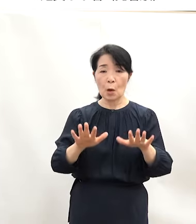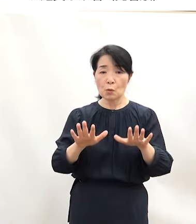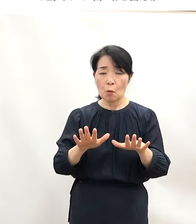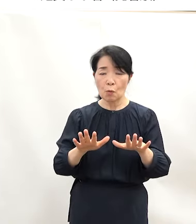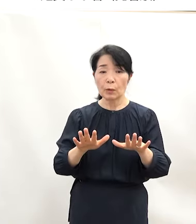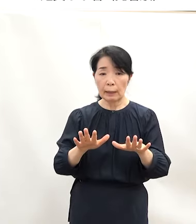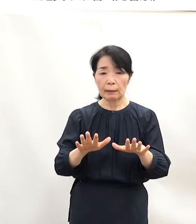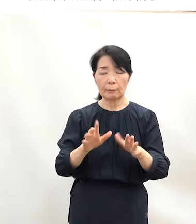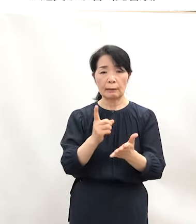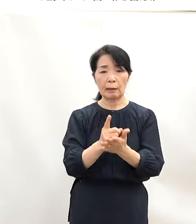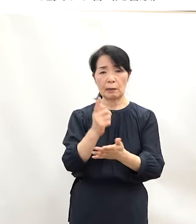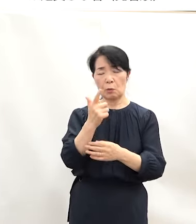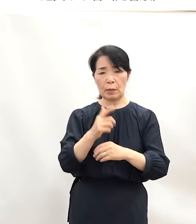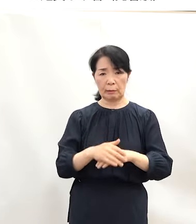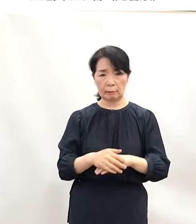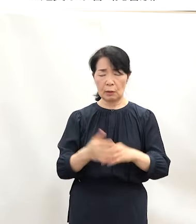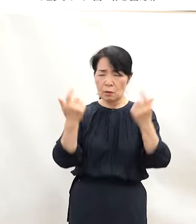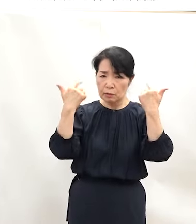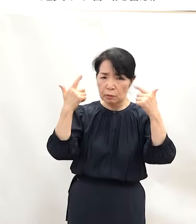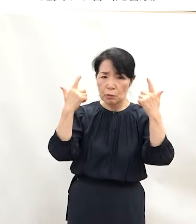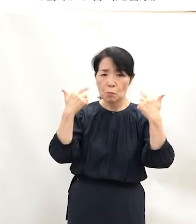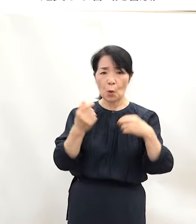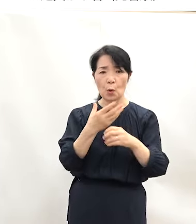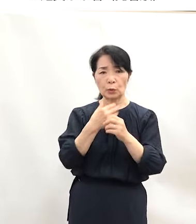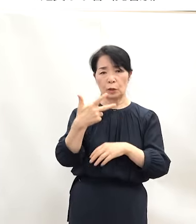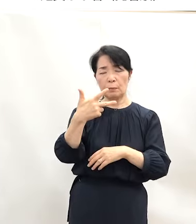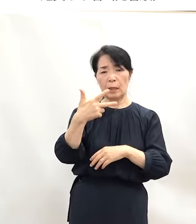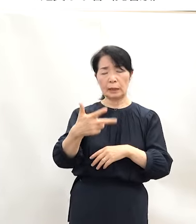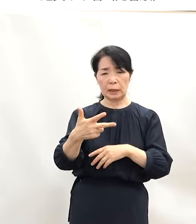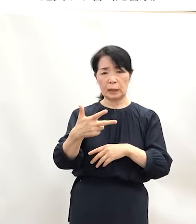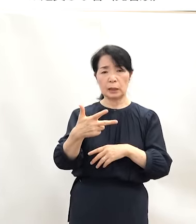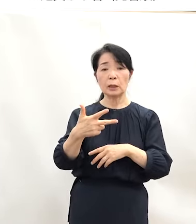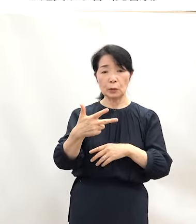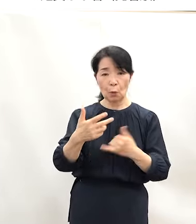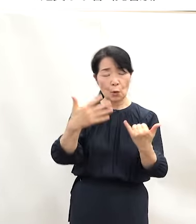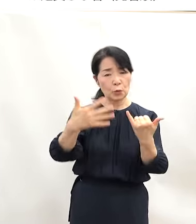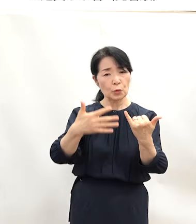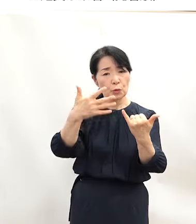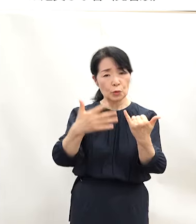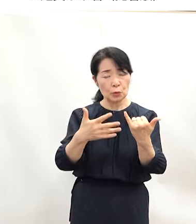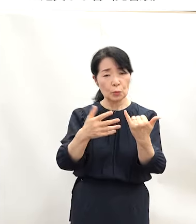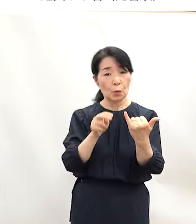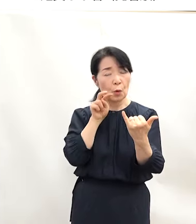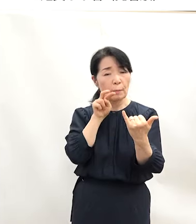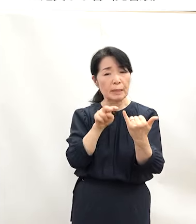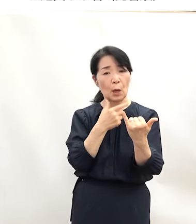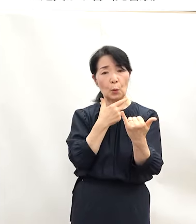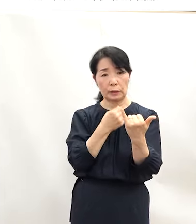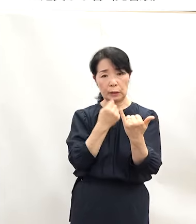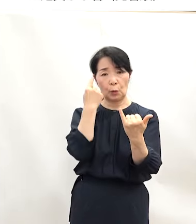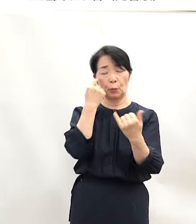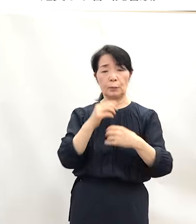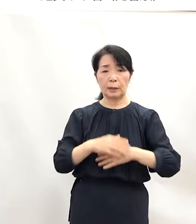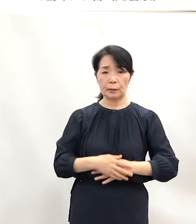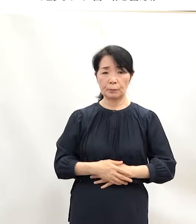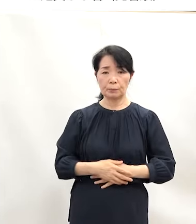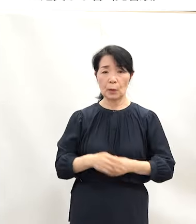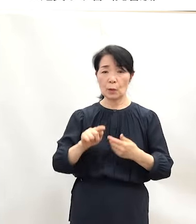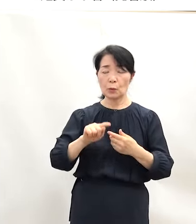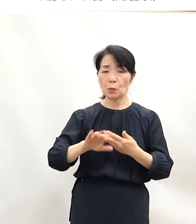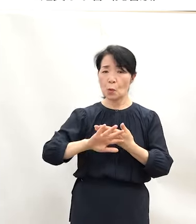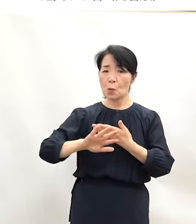既存のものもですね、福島市の公式 YouTube からご覧いただければというふうに考えております。まあ、その他